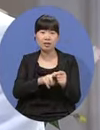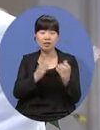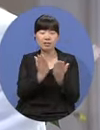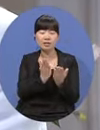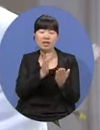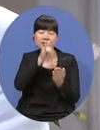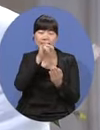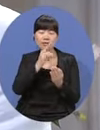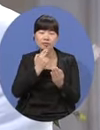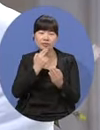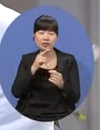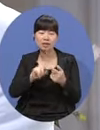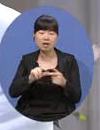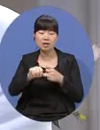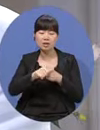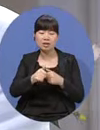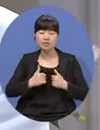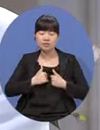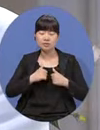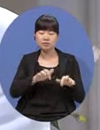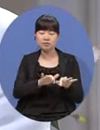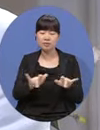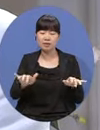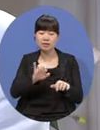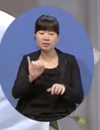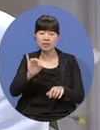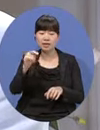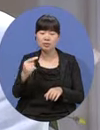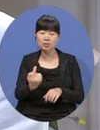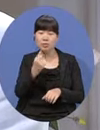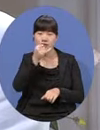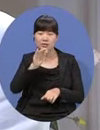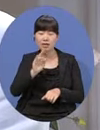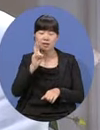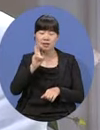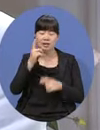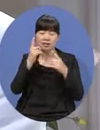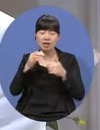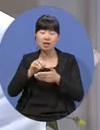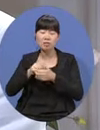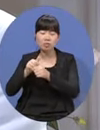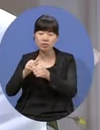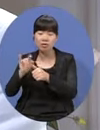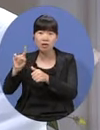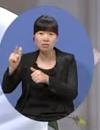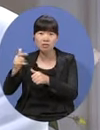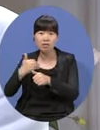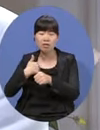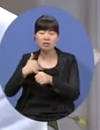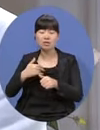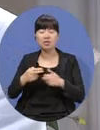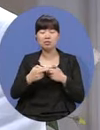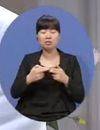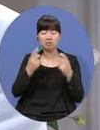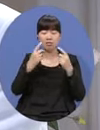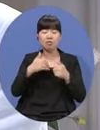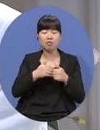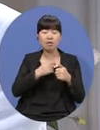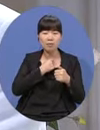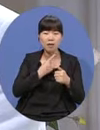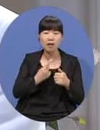맞느냐 5학년 아이가 열심히 피아노를 치고 있어요 그 음대 가래가 아니에요 얘는 지금 피아노가 안 맞는 건데 우리 아이는 의대에 가고 싶어요 그럼